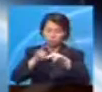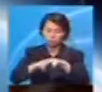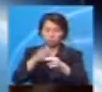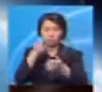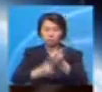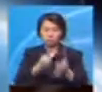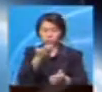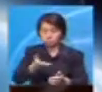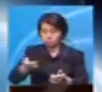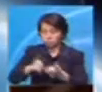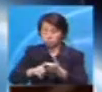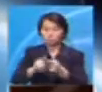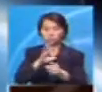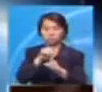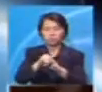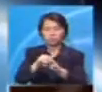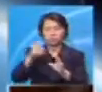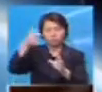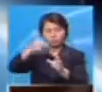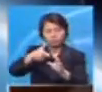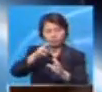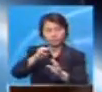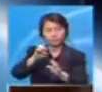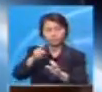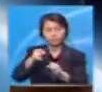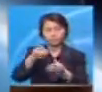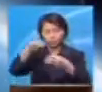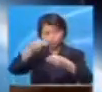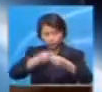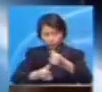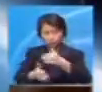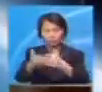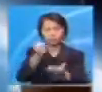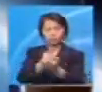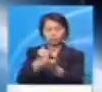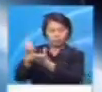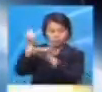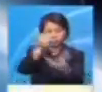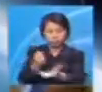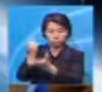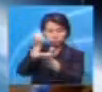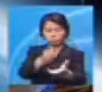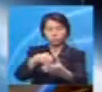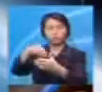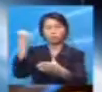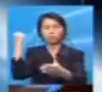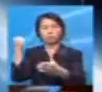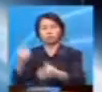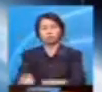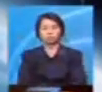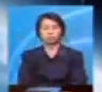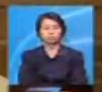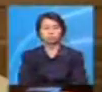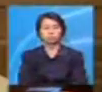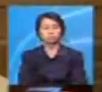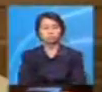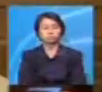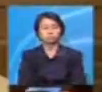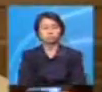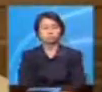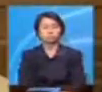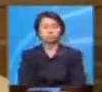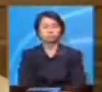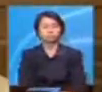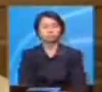harga komoditi termasuk minyak mentah serta aliran masuk dana asing yang Kukuh dan ada juga